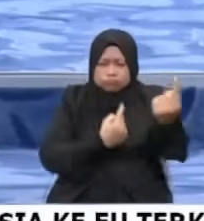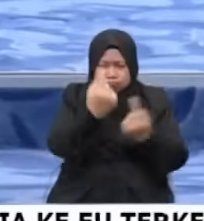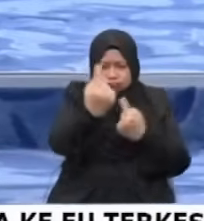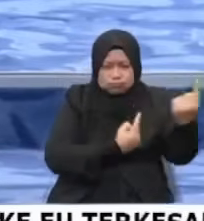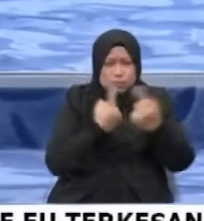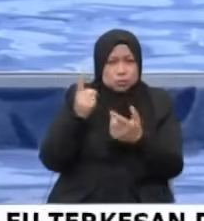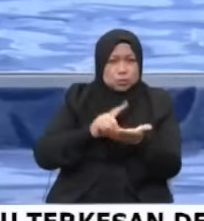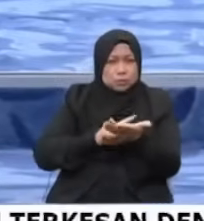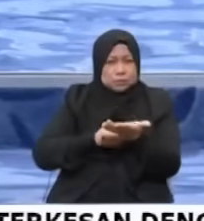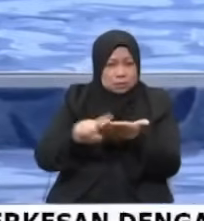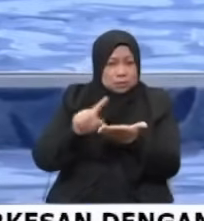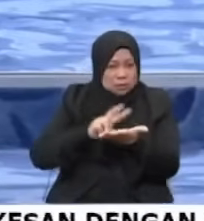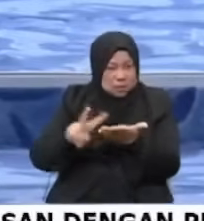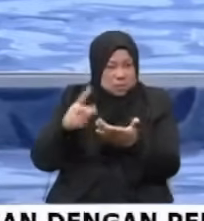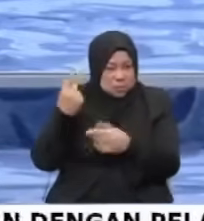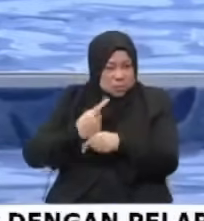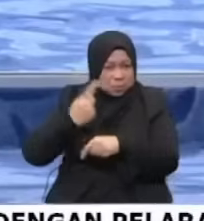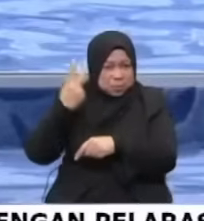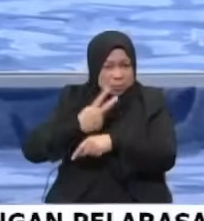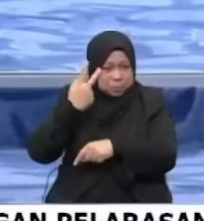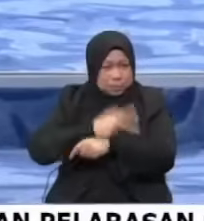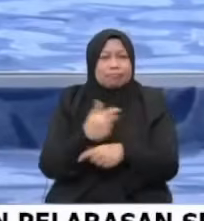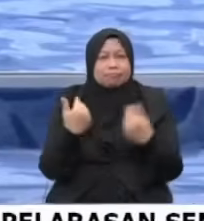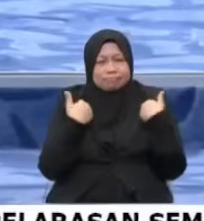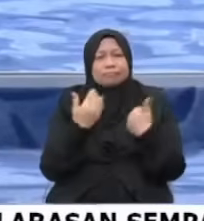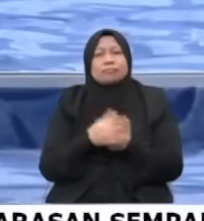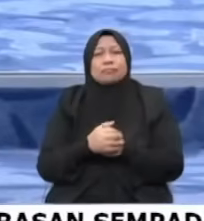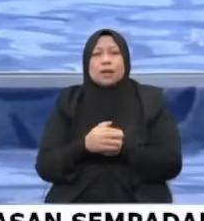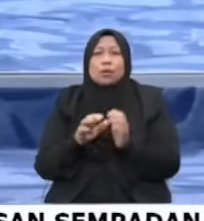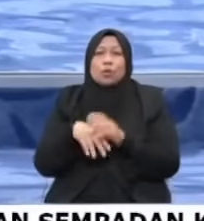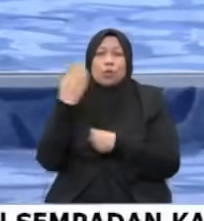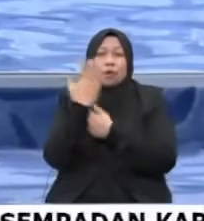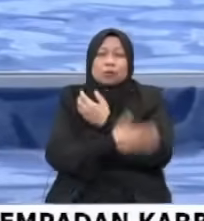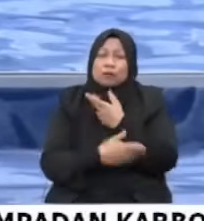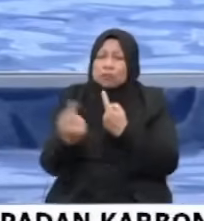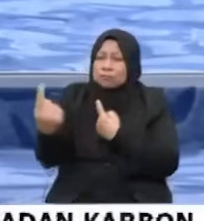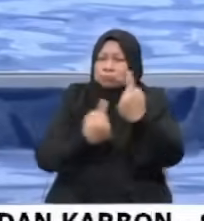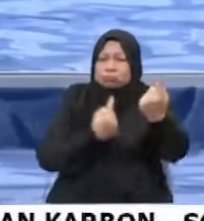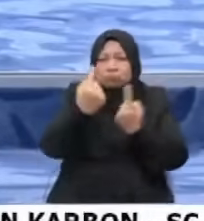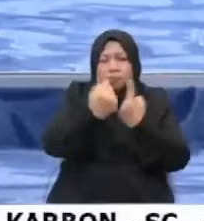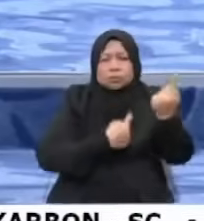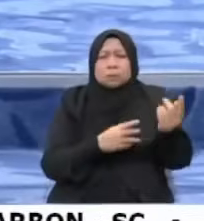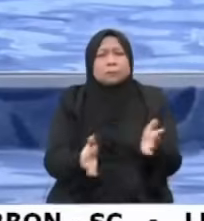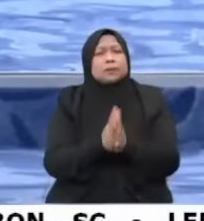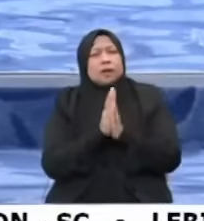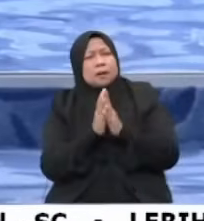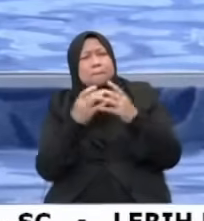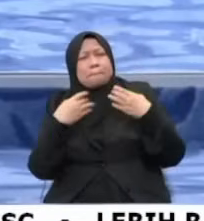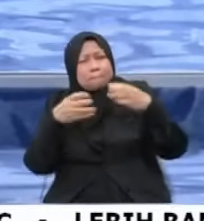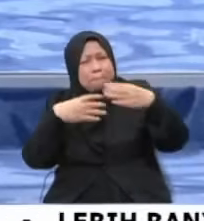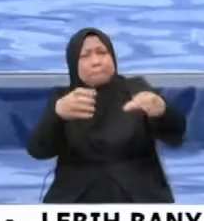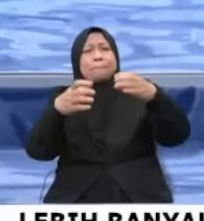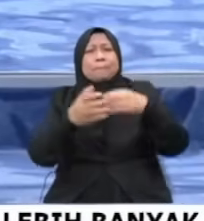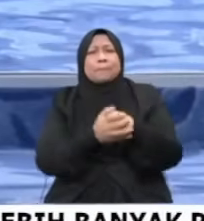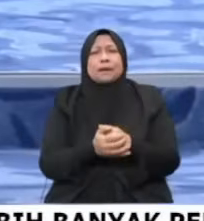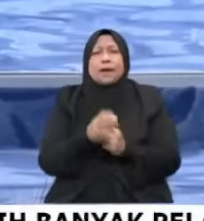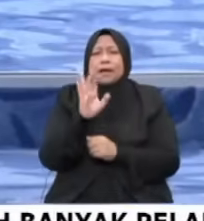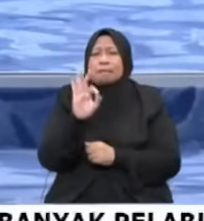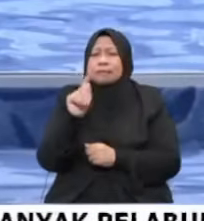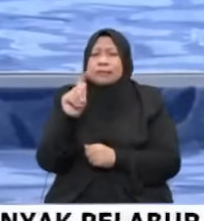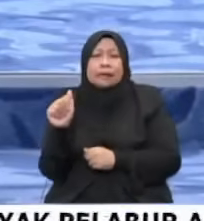kalau minggu ini dua tiga menteri perdagangan luar negara yang datang untuk minta supaya dipercepatkan umpamanya